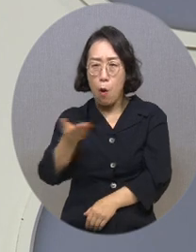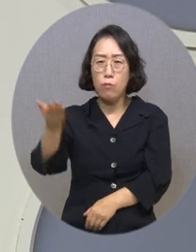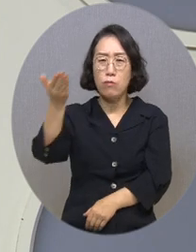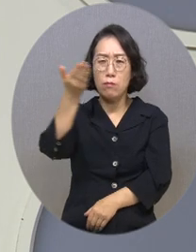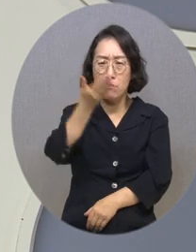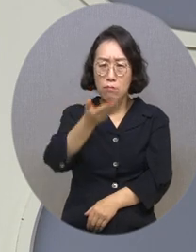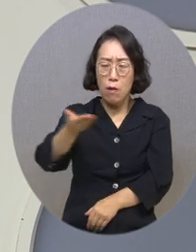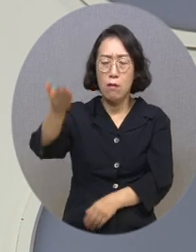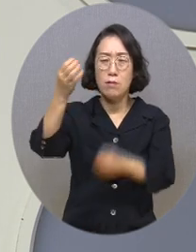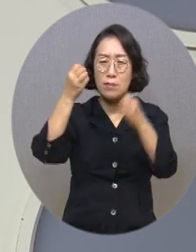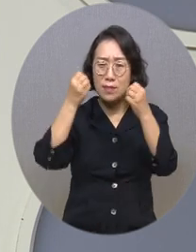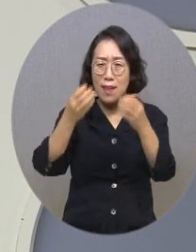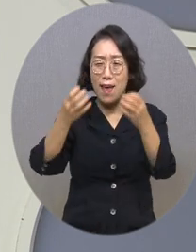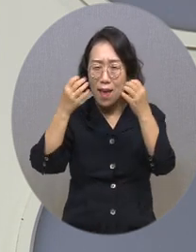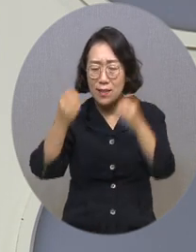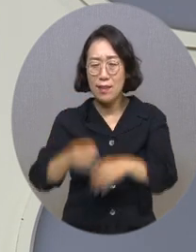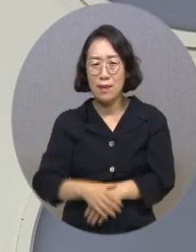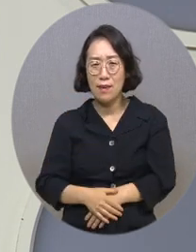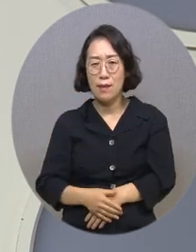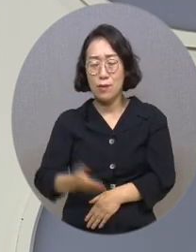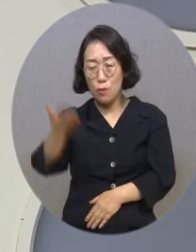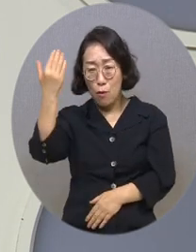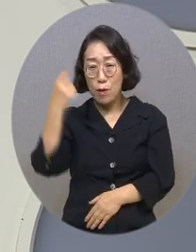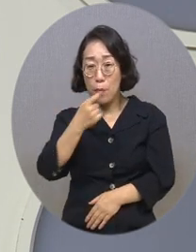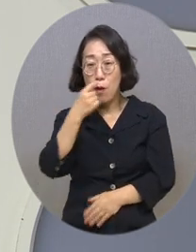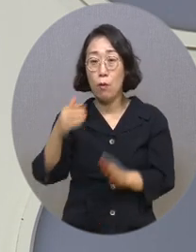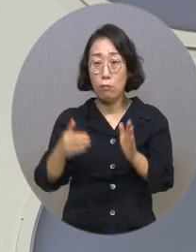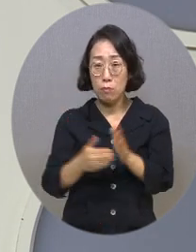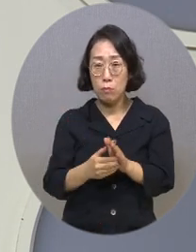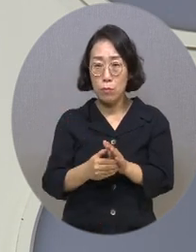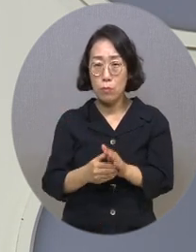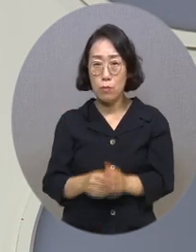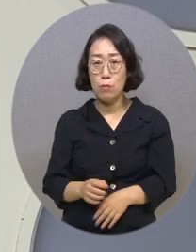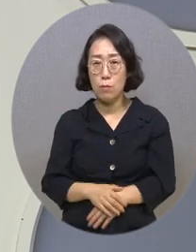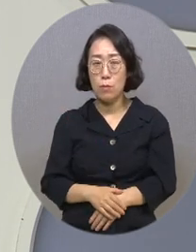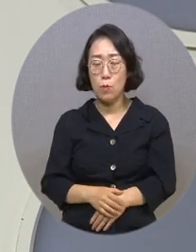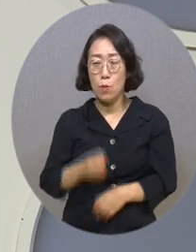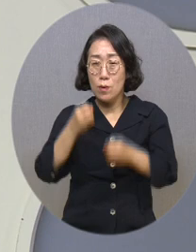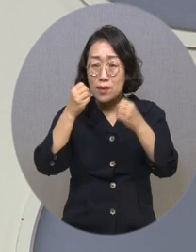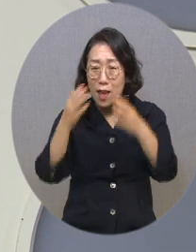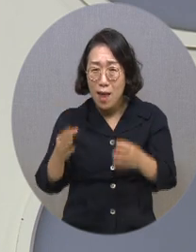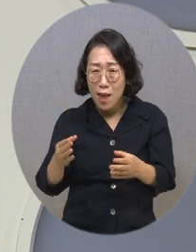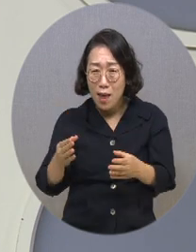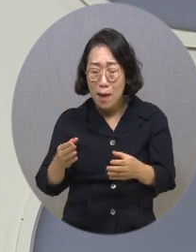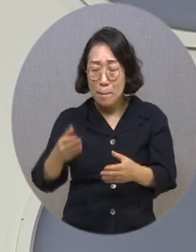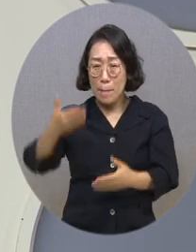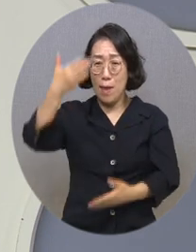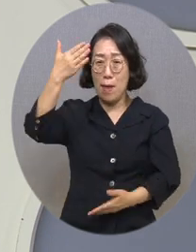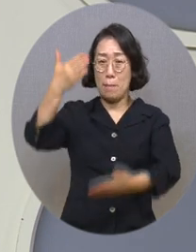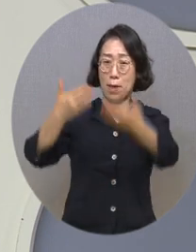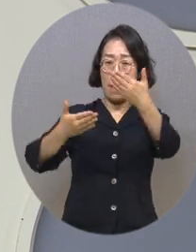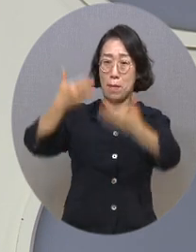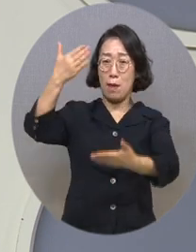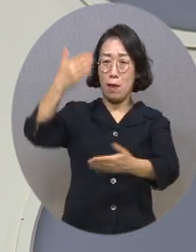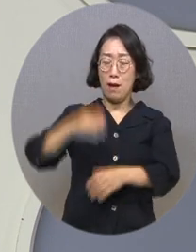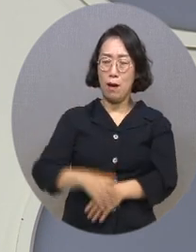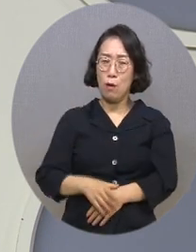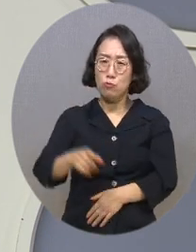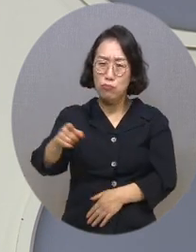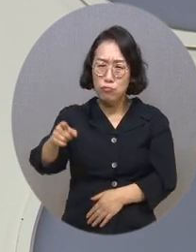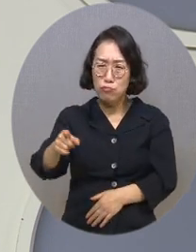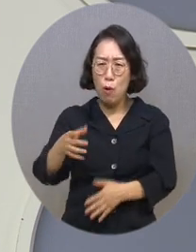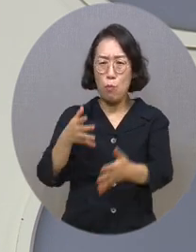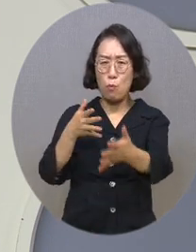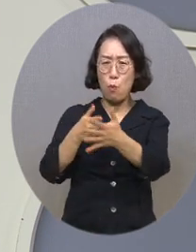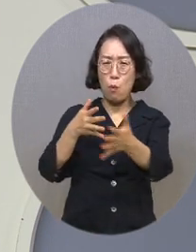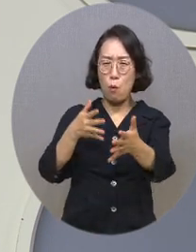그러니까 배운 매일 하는 사람도 뭐가 뭐를 해라 하다 보면 또 맥히고 고장나고 그런 게